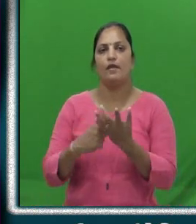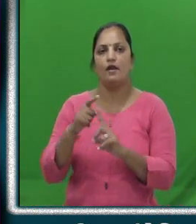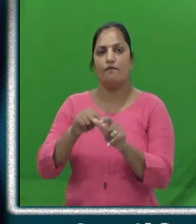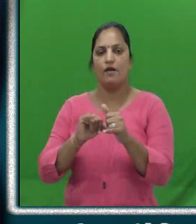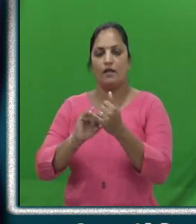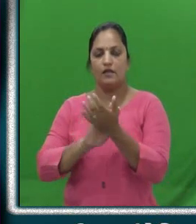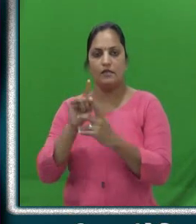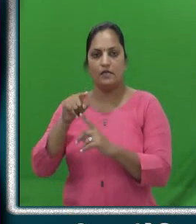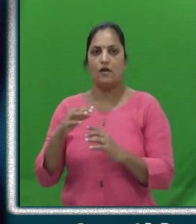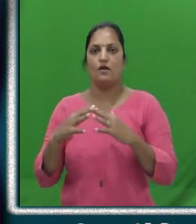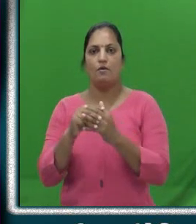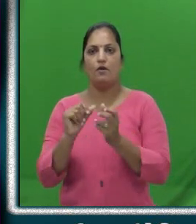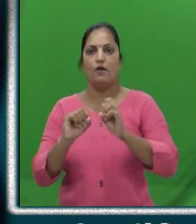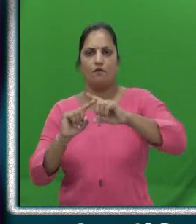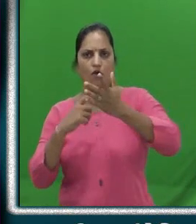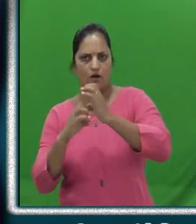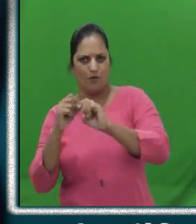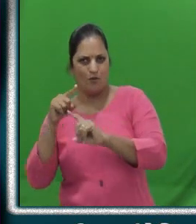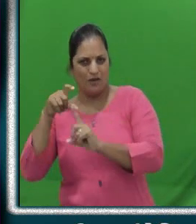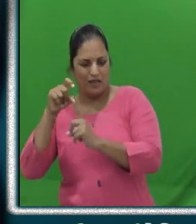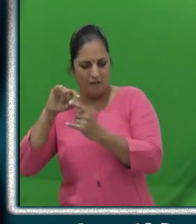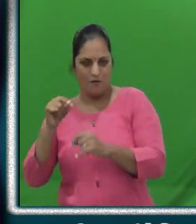પ્રિયાંશી બી પટેલ વોટર બોડીઝ ખોટું,